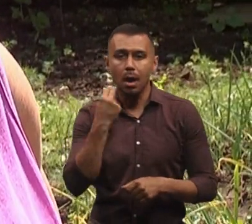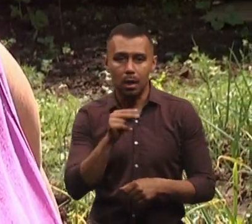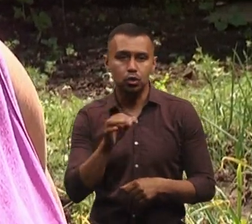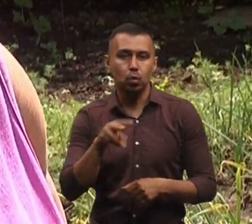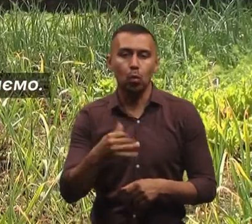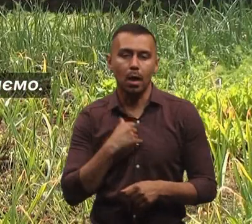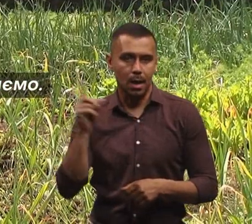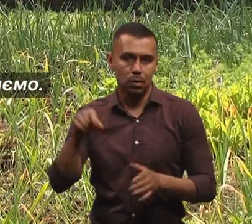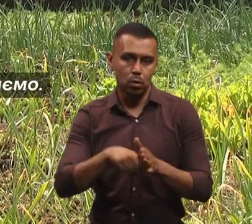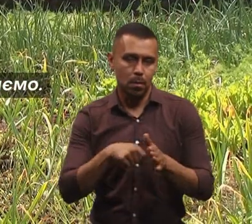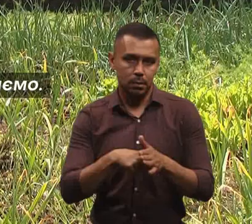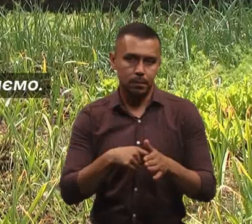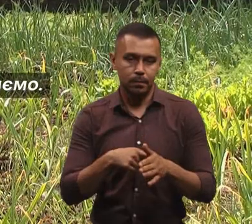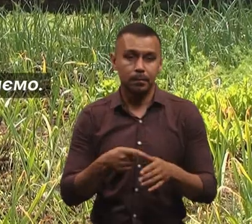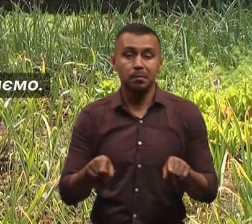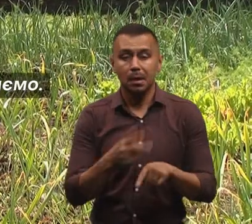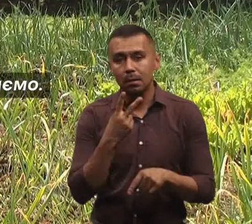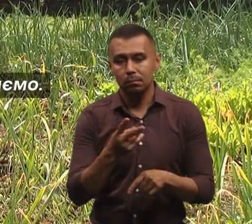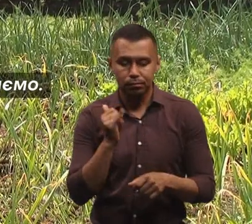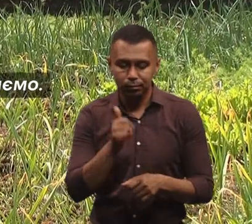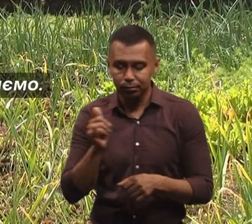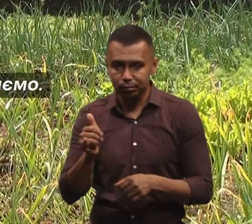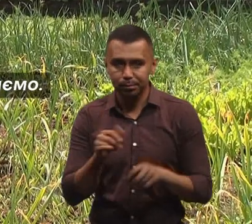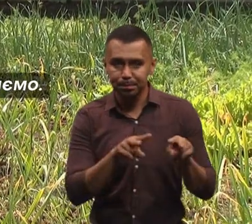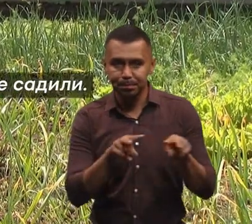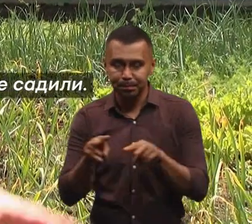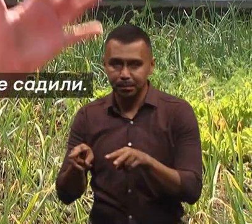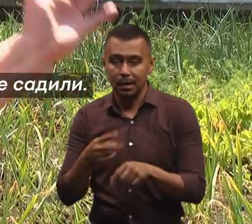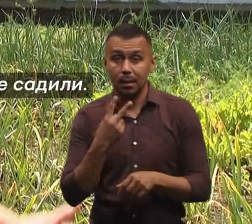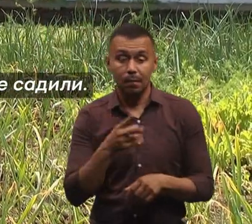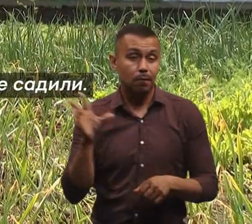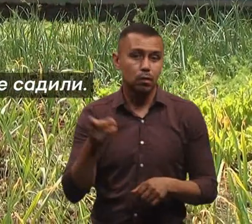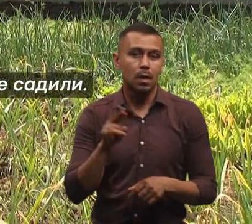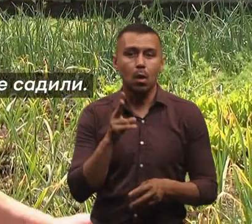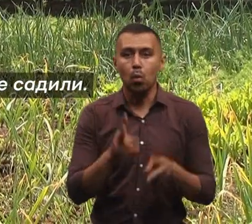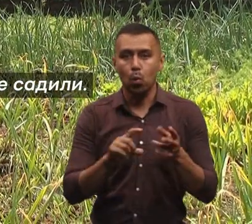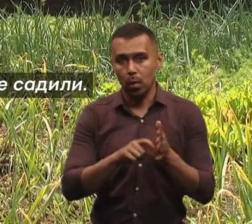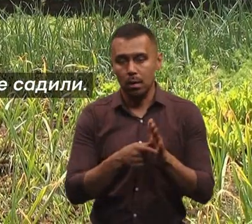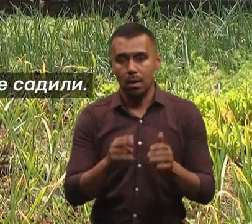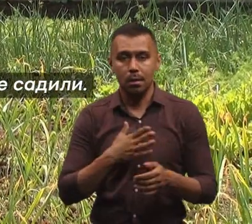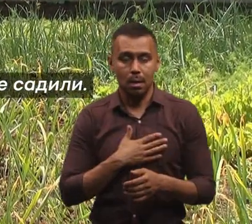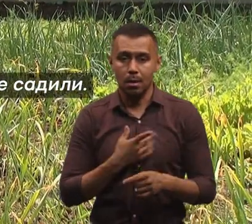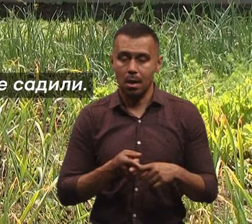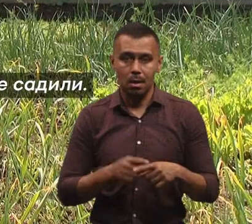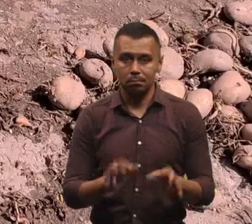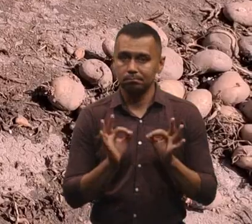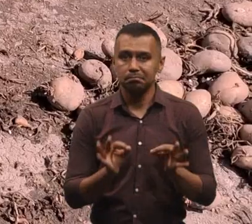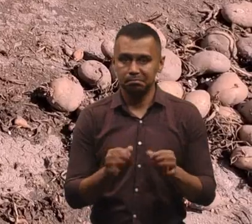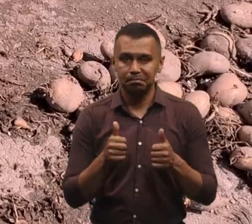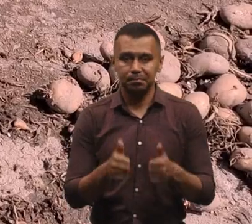нас на Донбасі. Так, смотримо, поливаємо, ухажуємо. Все для кухні, для нас все це, звісно,